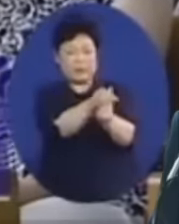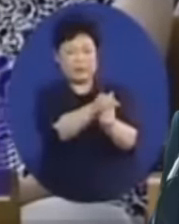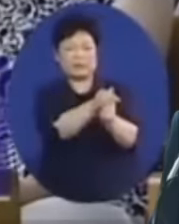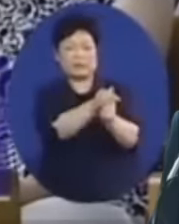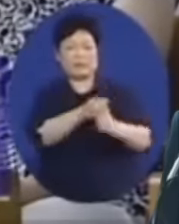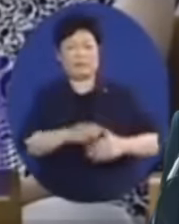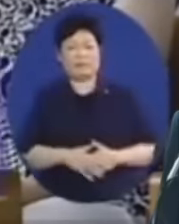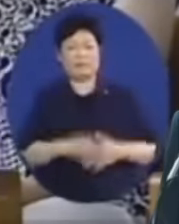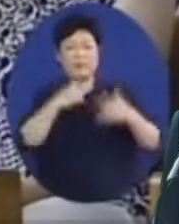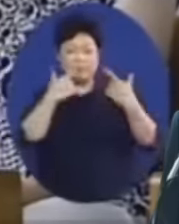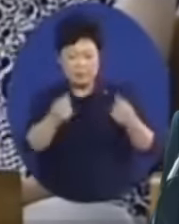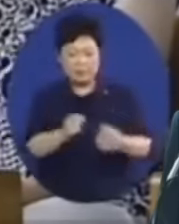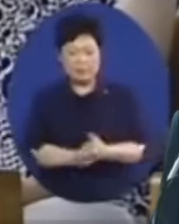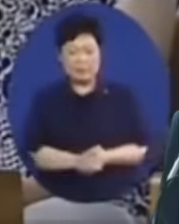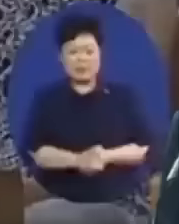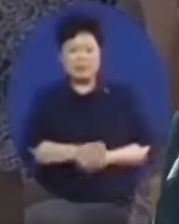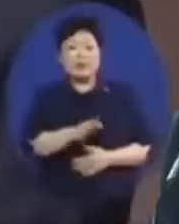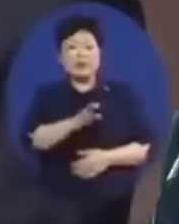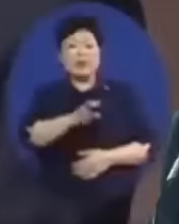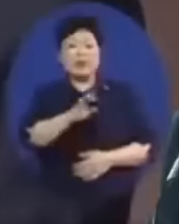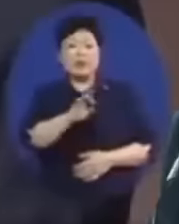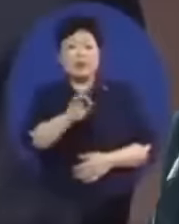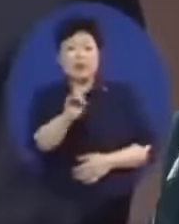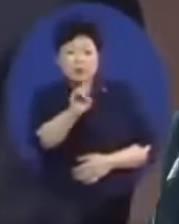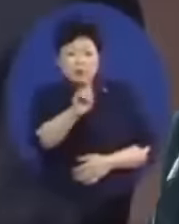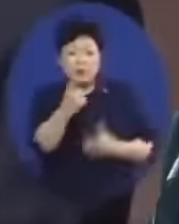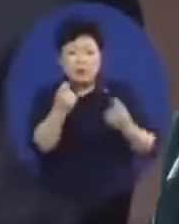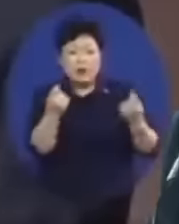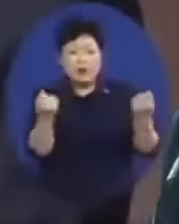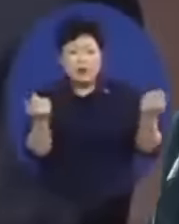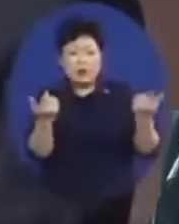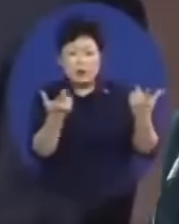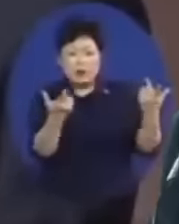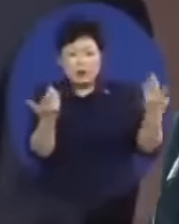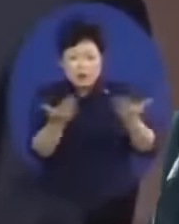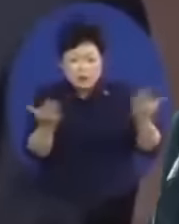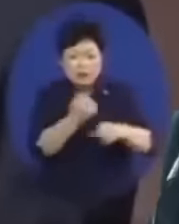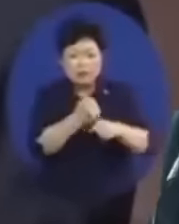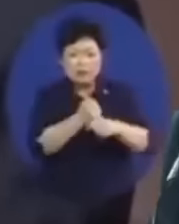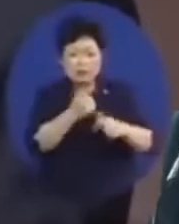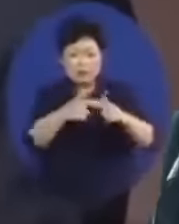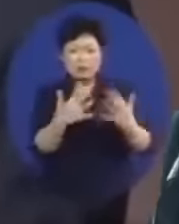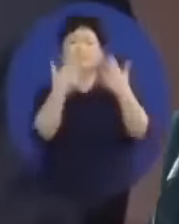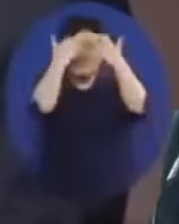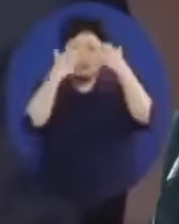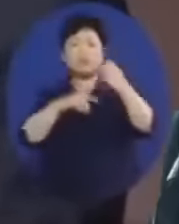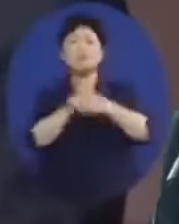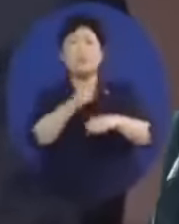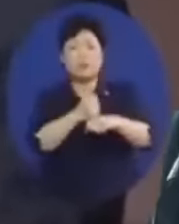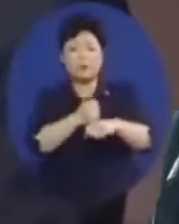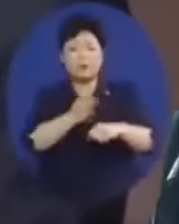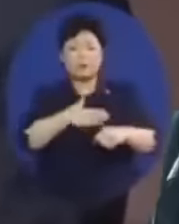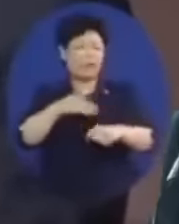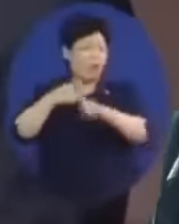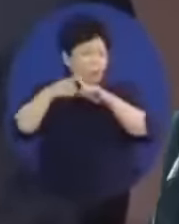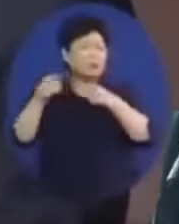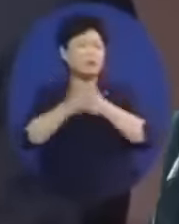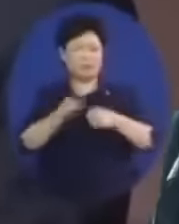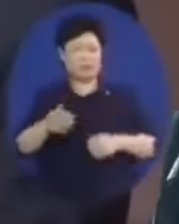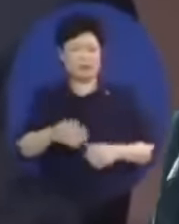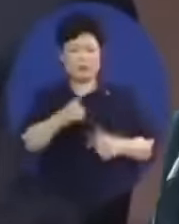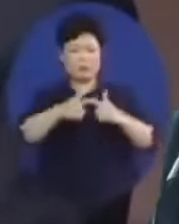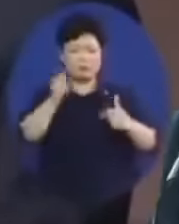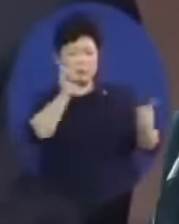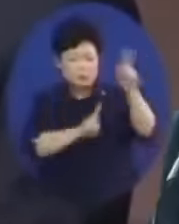담당시켰도다. 도대체 이런 일이 있을 수가 있습니까? 그가 찔린 것은 내 허물 때문이고